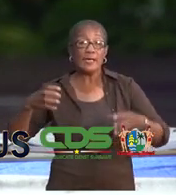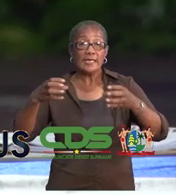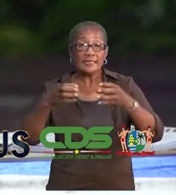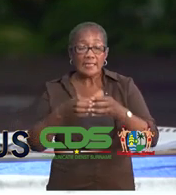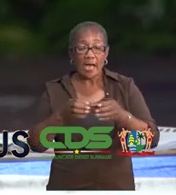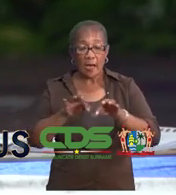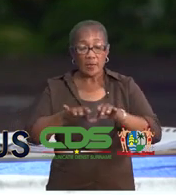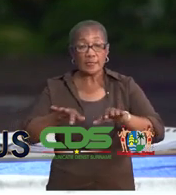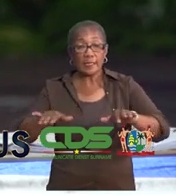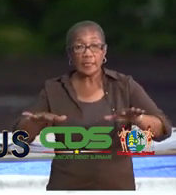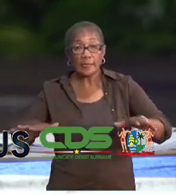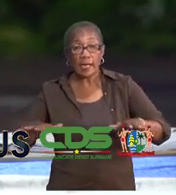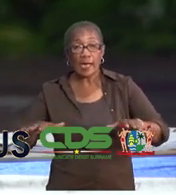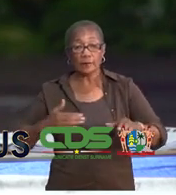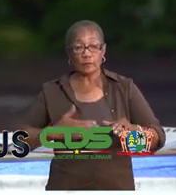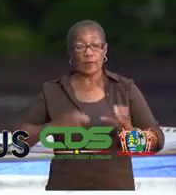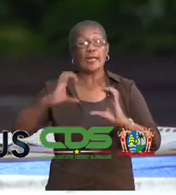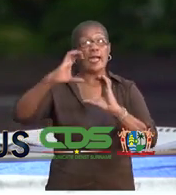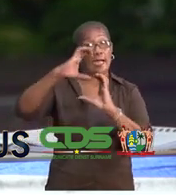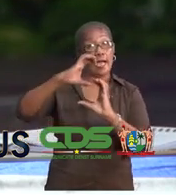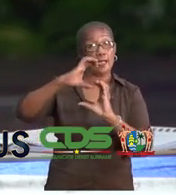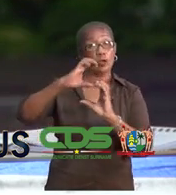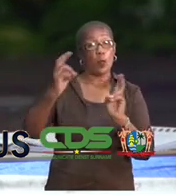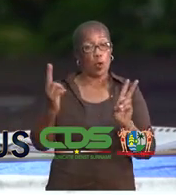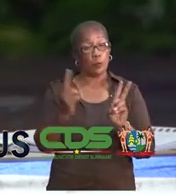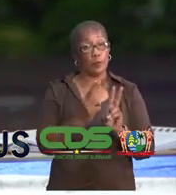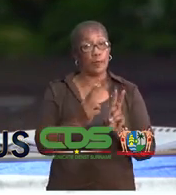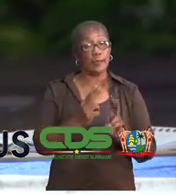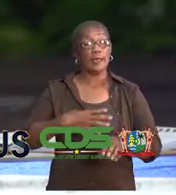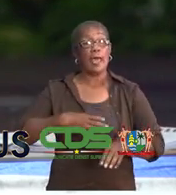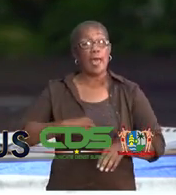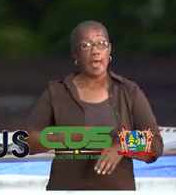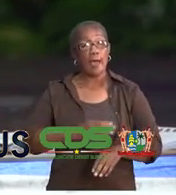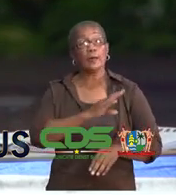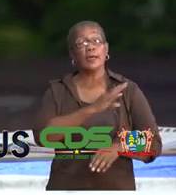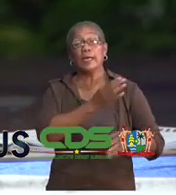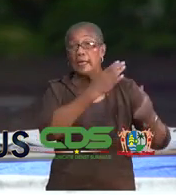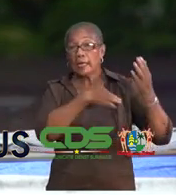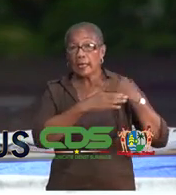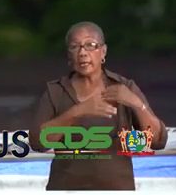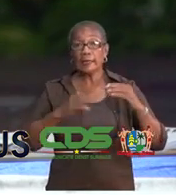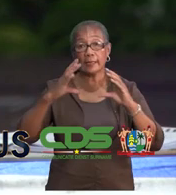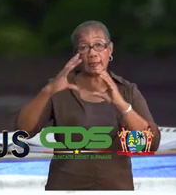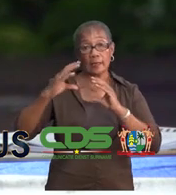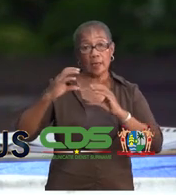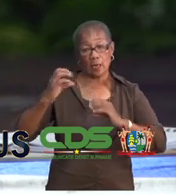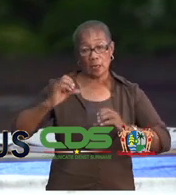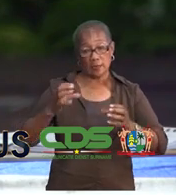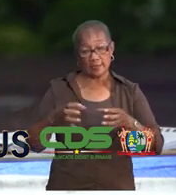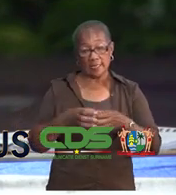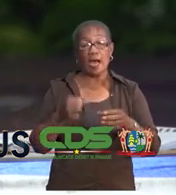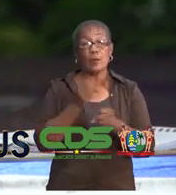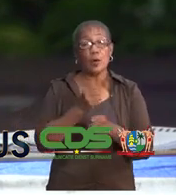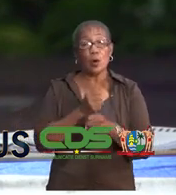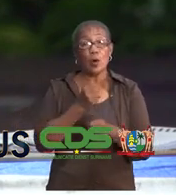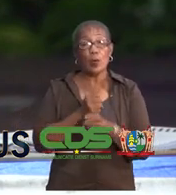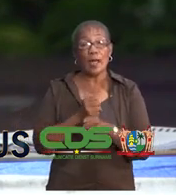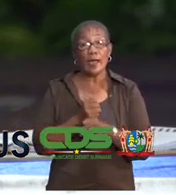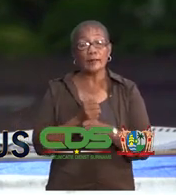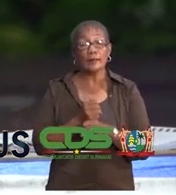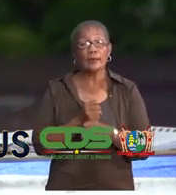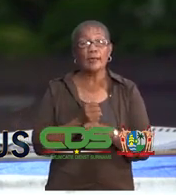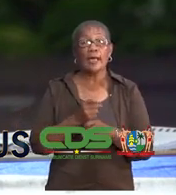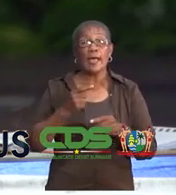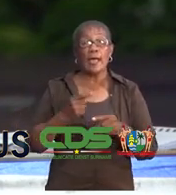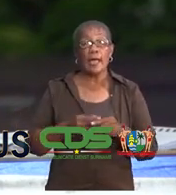secretaris-generaal van CARICOM. Ik heb met dokter Kalla Barnett als collega's gewerkt toen zij deputy secretary-general was en